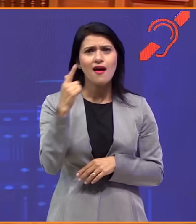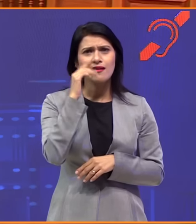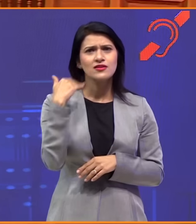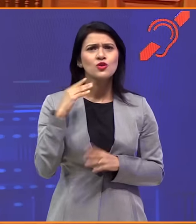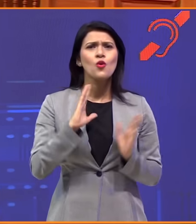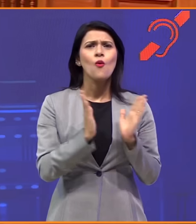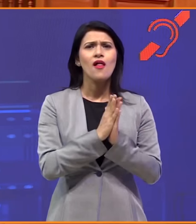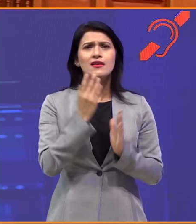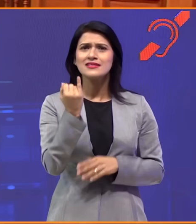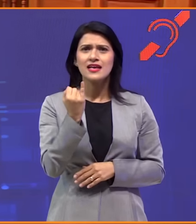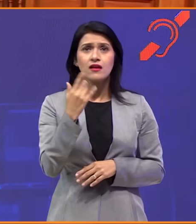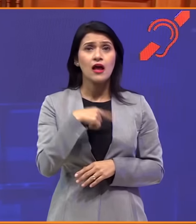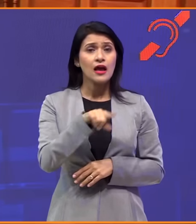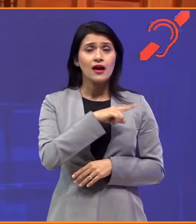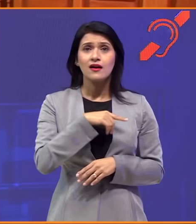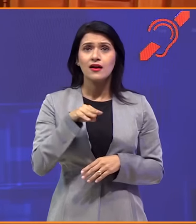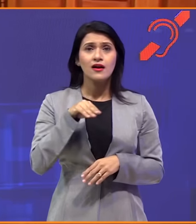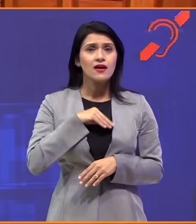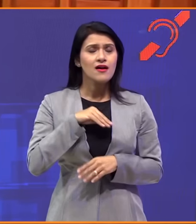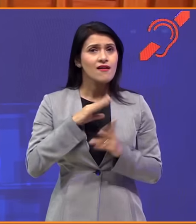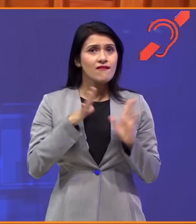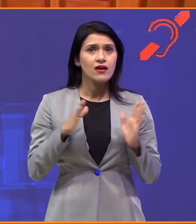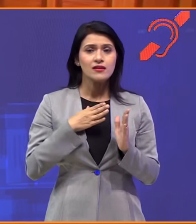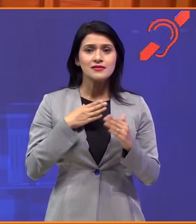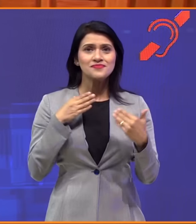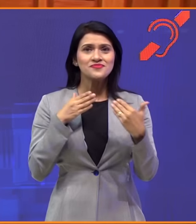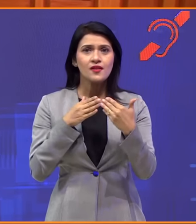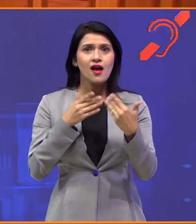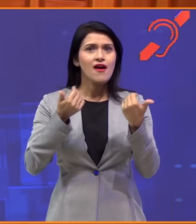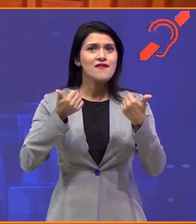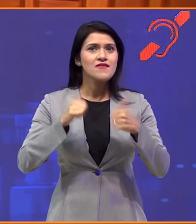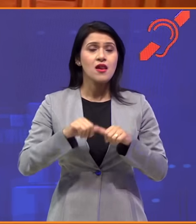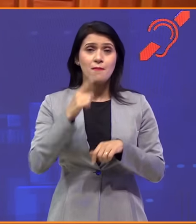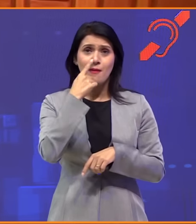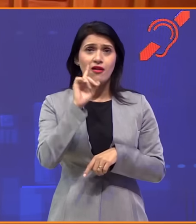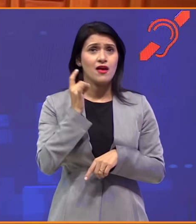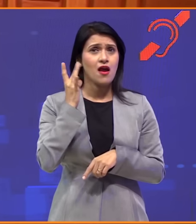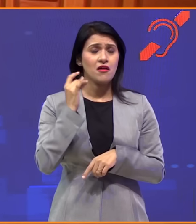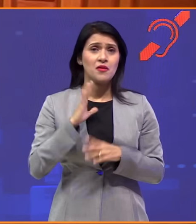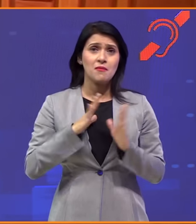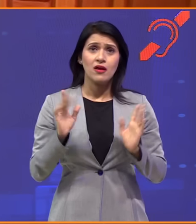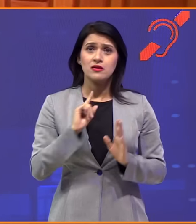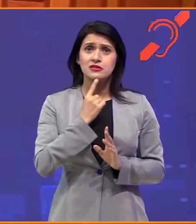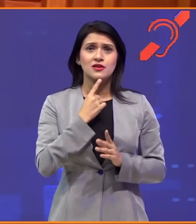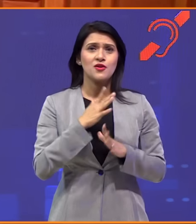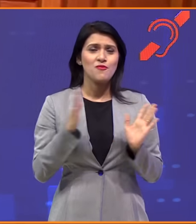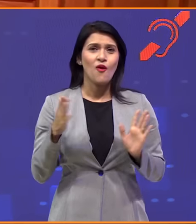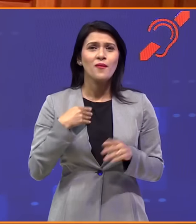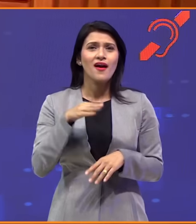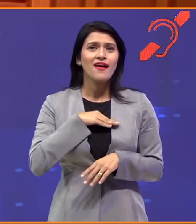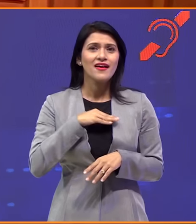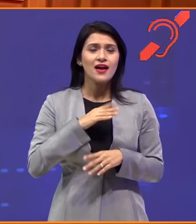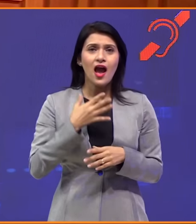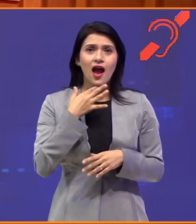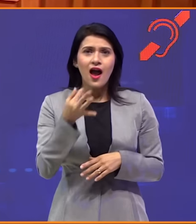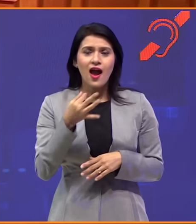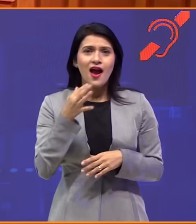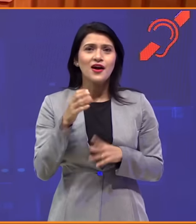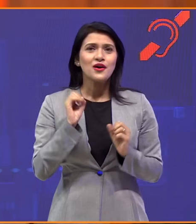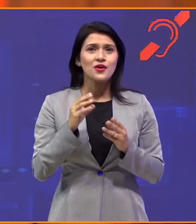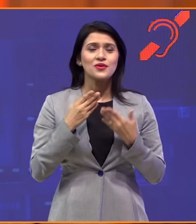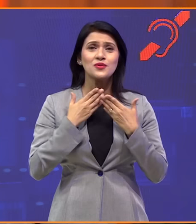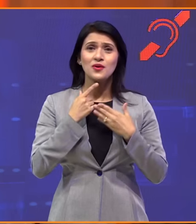नहीं थी कि उस समय उस कमरे में वो चला जाए तो मेरी मां जो है बड़ी सख्त किस्म की थी तो इसलिए मुझे डर बहुत लगता था कि बताए नहीं